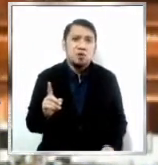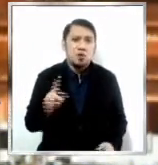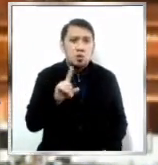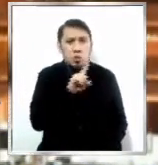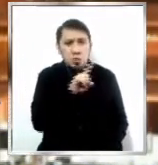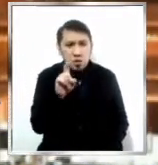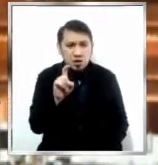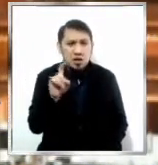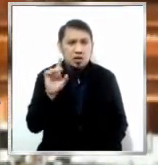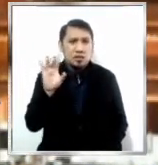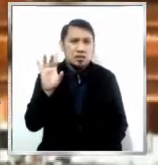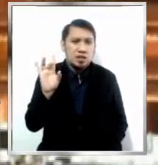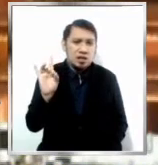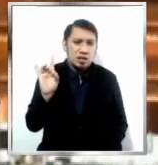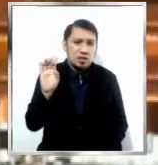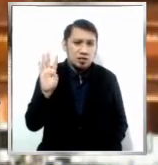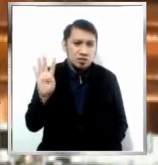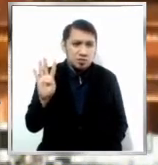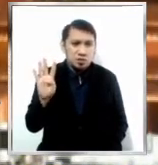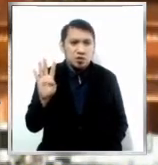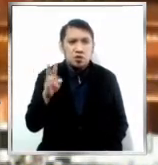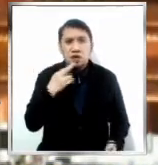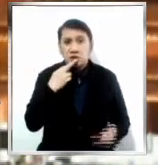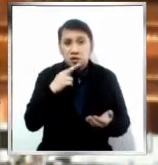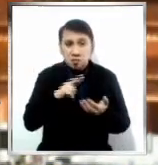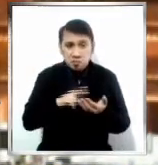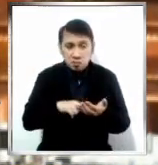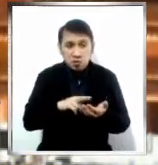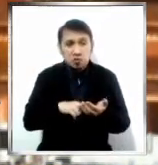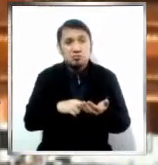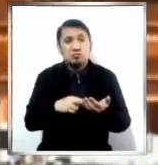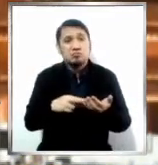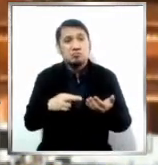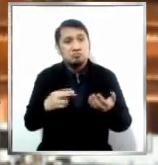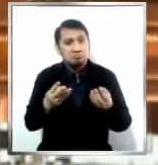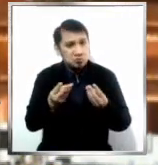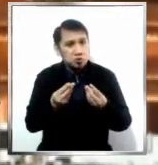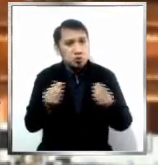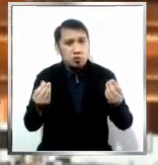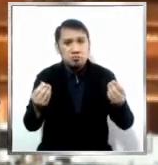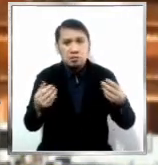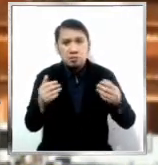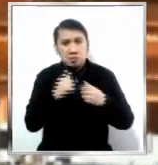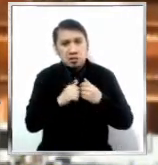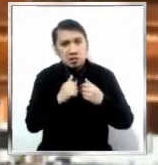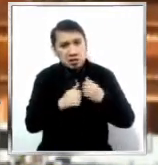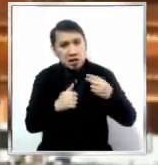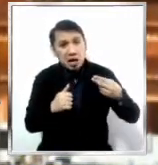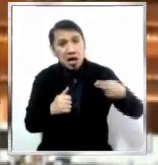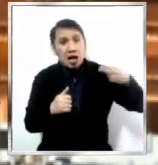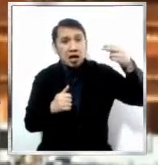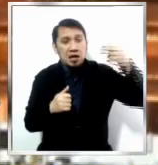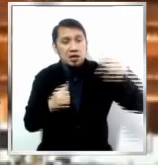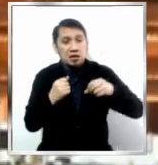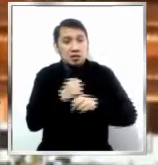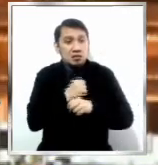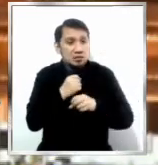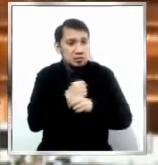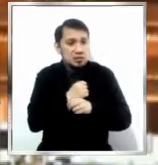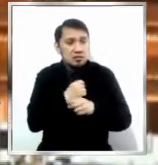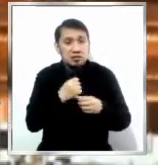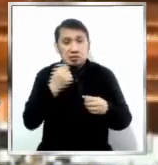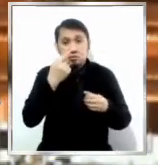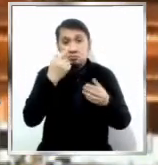184 total reported recoveries, ang taas ng recovery natin. Aywan ko, maybe because of the